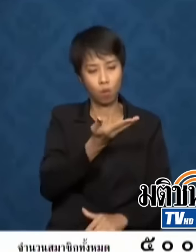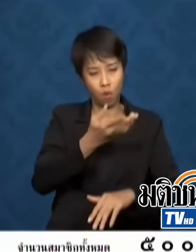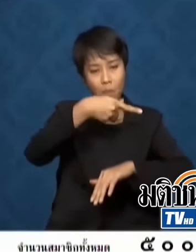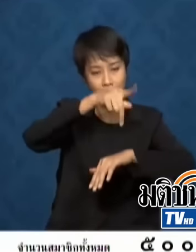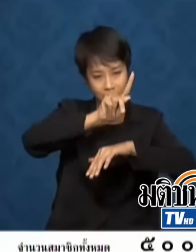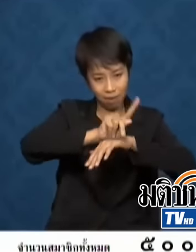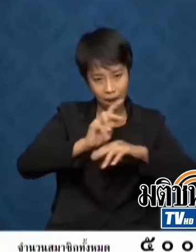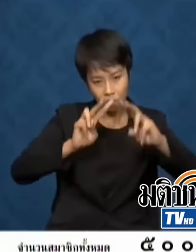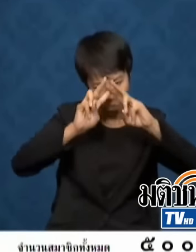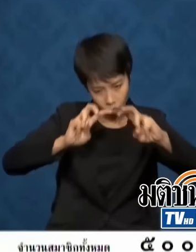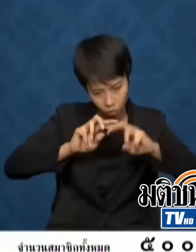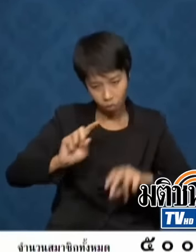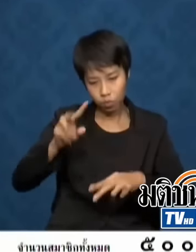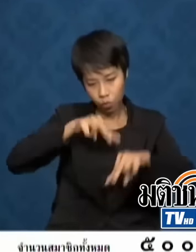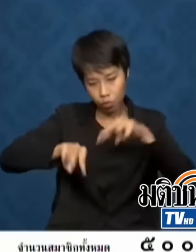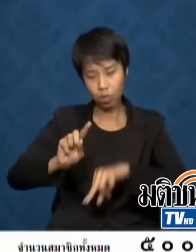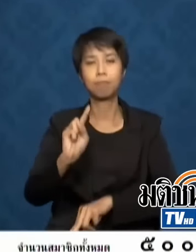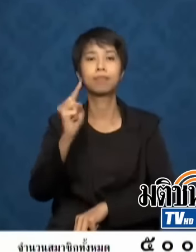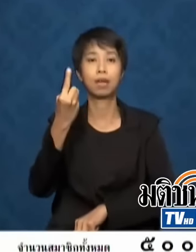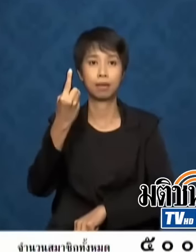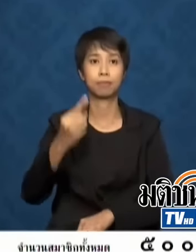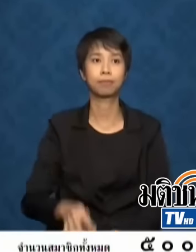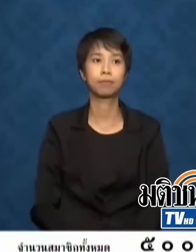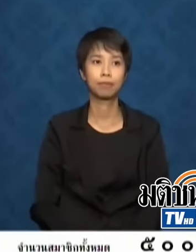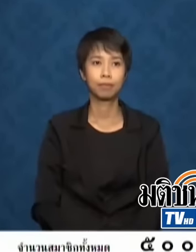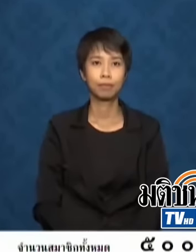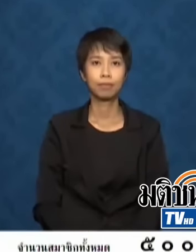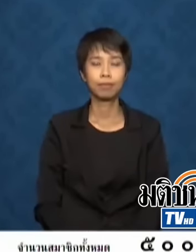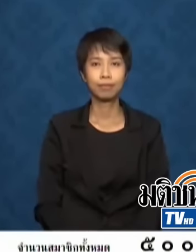านวินิจฉัยอีกครั้งหนึ่งครับ